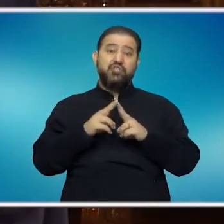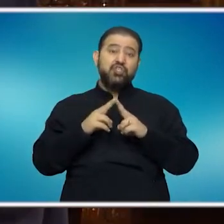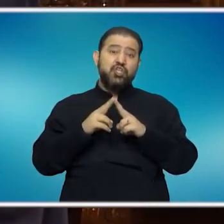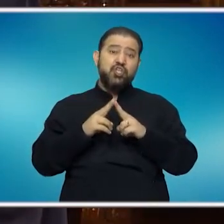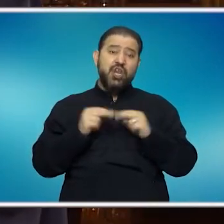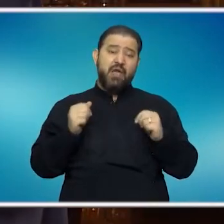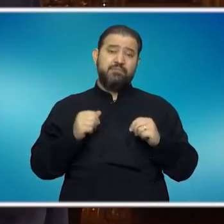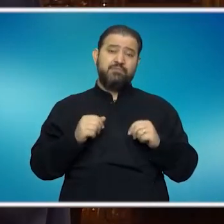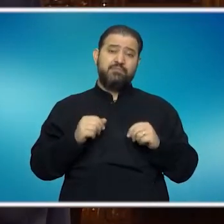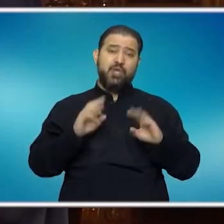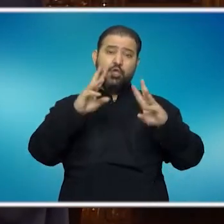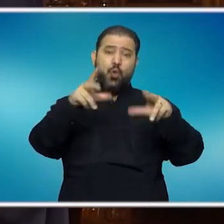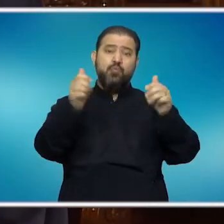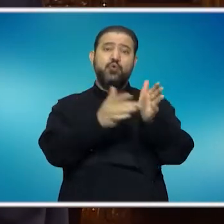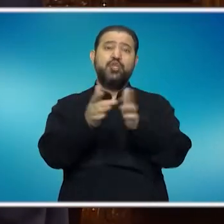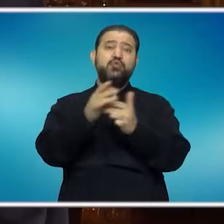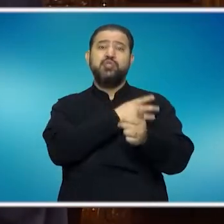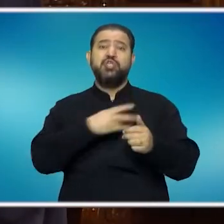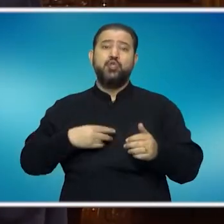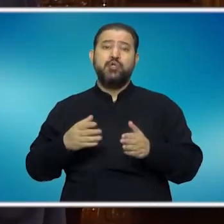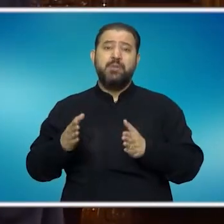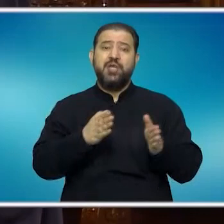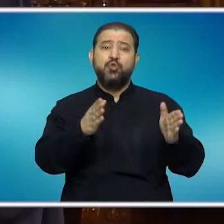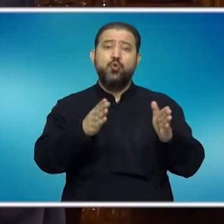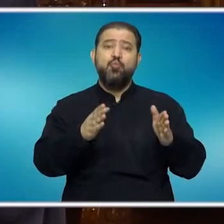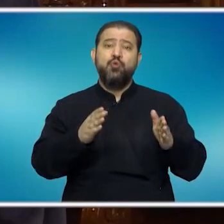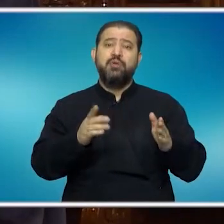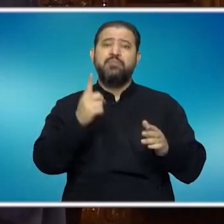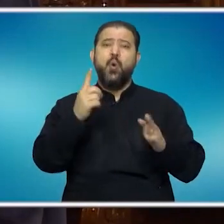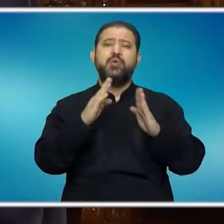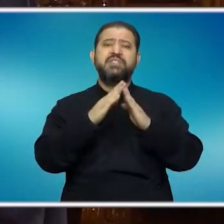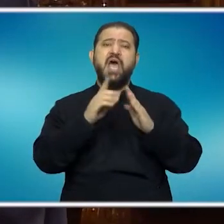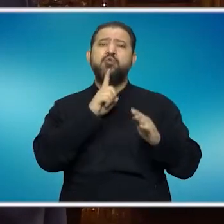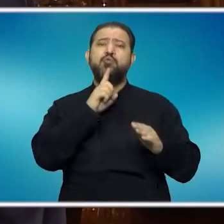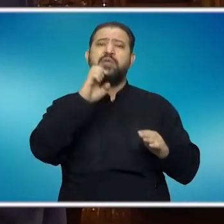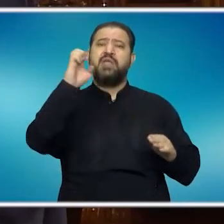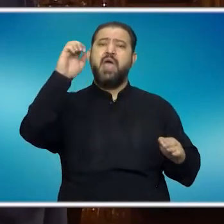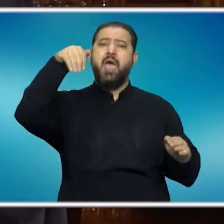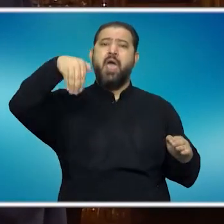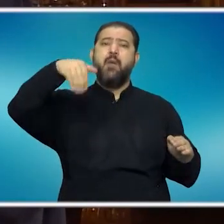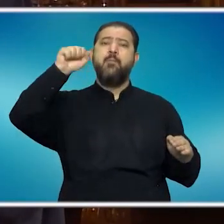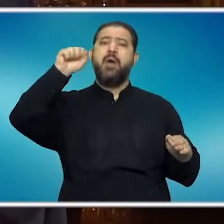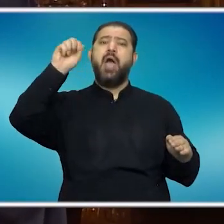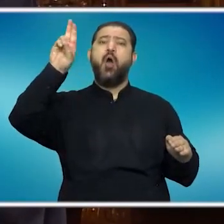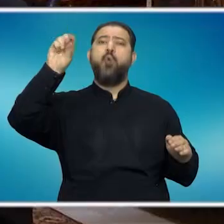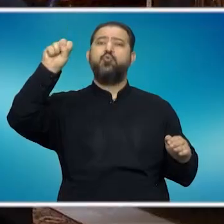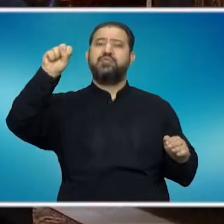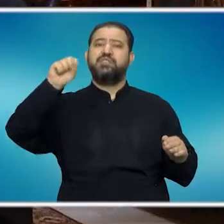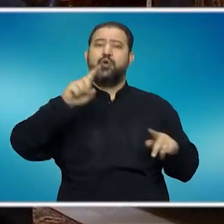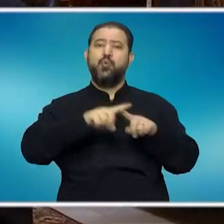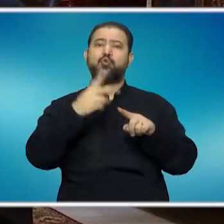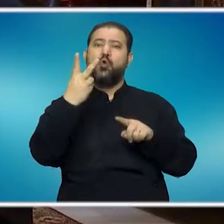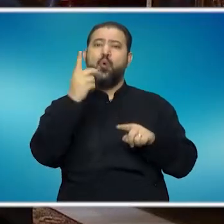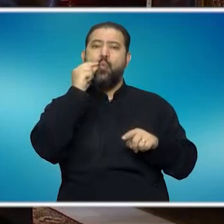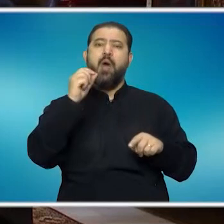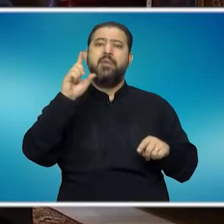care spuneau că ei cunosc legea, vă rătăciți neștiind scripturile. Înțelegeți? Deci n-au înțeles până la